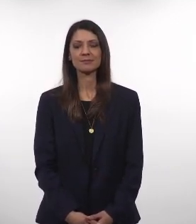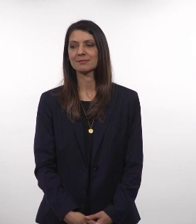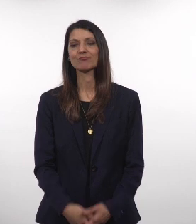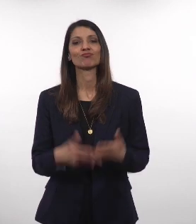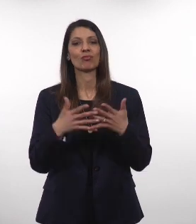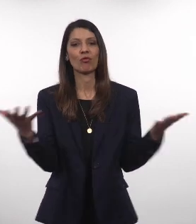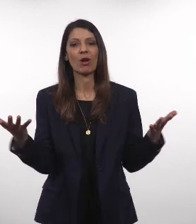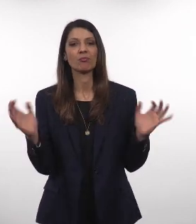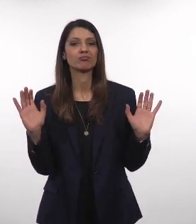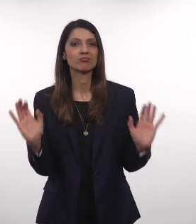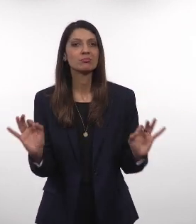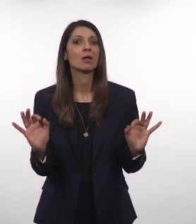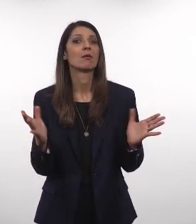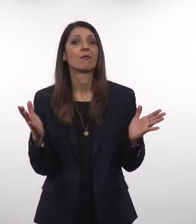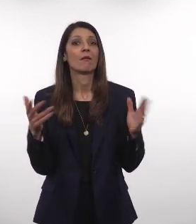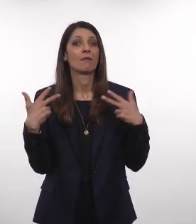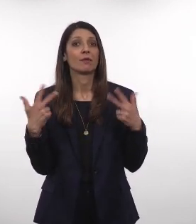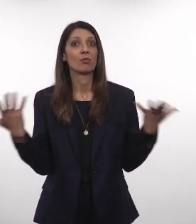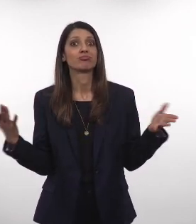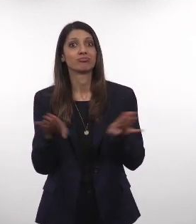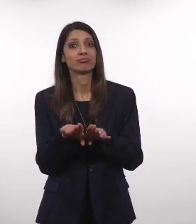Voilà, donc pour conclure cette vidéo, donc